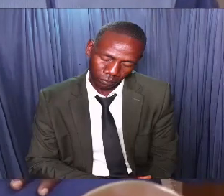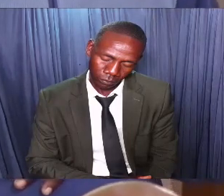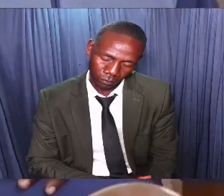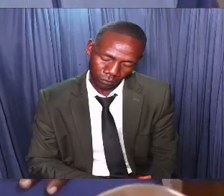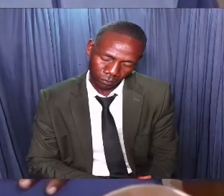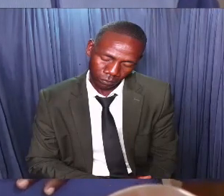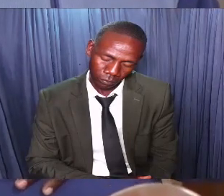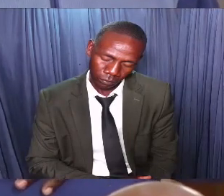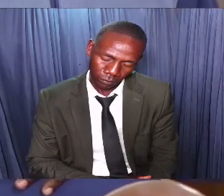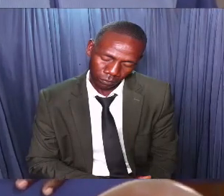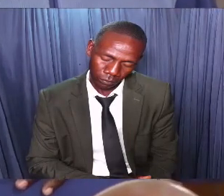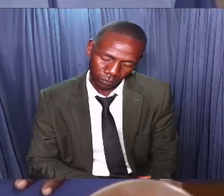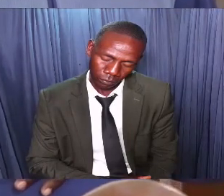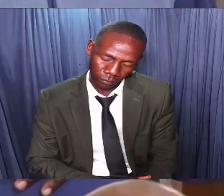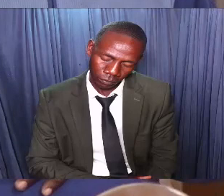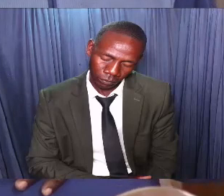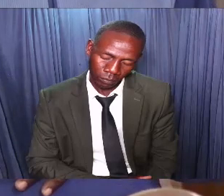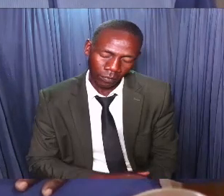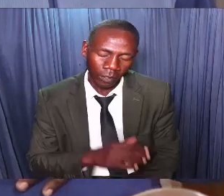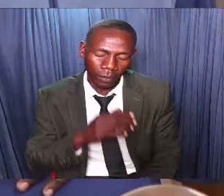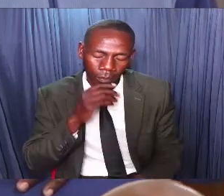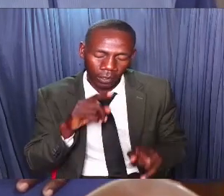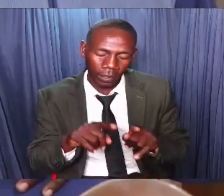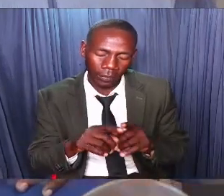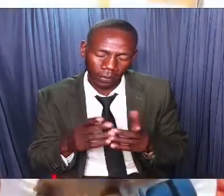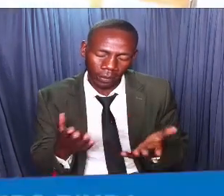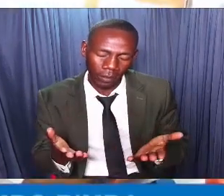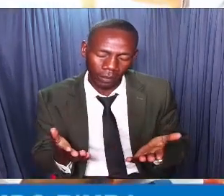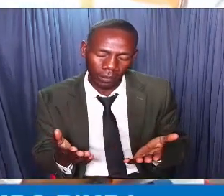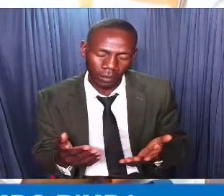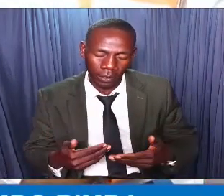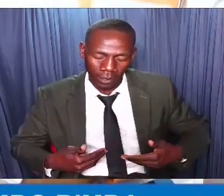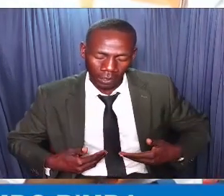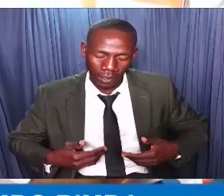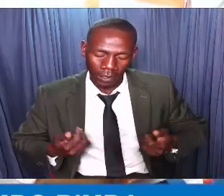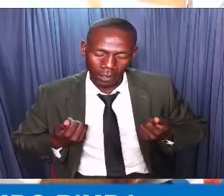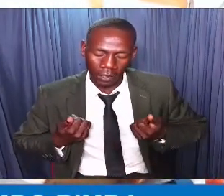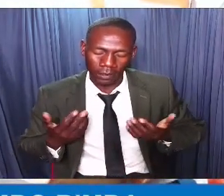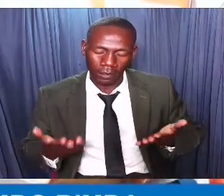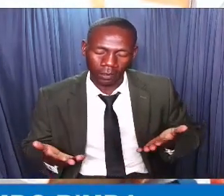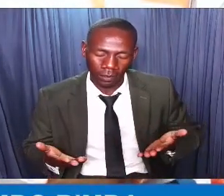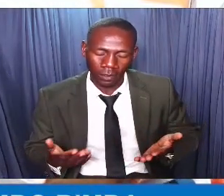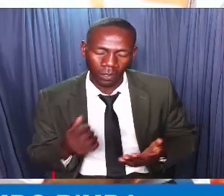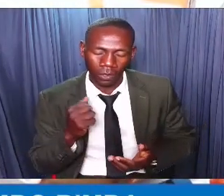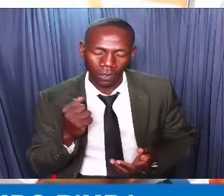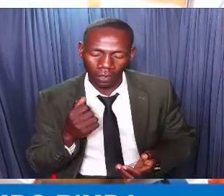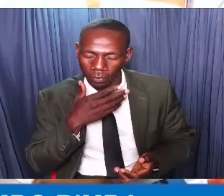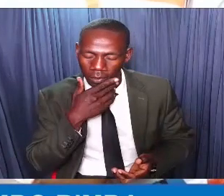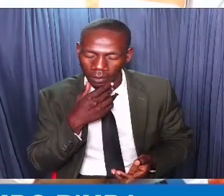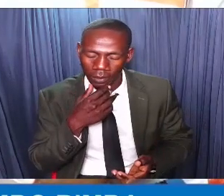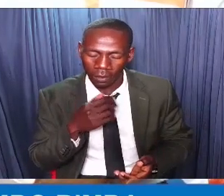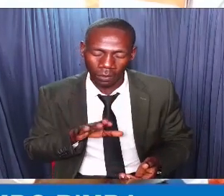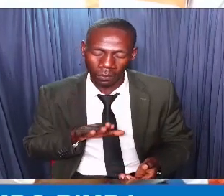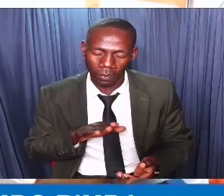moyoni mwao. Asante kutenda. Hebu ndugu mpendwa. Beloved. Kijana kwa msichana. Boys and girls. Mzee. Men.